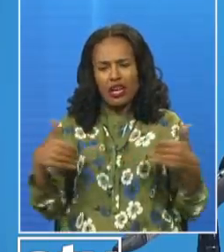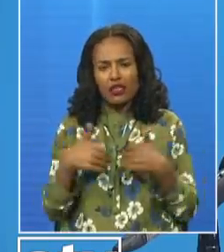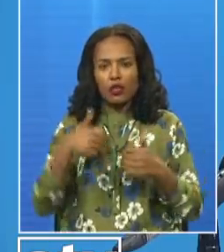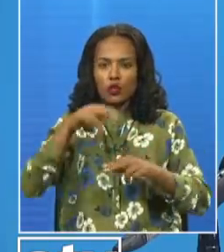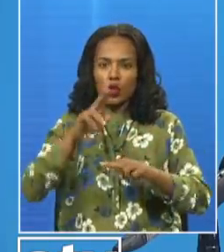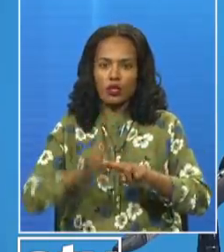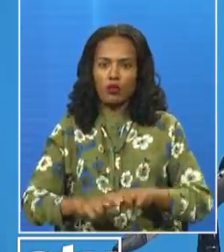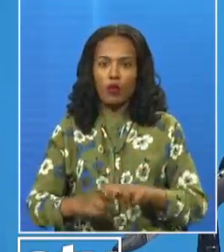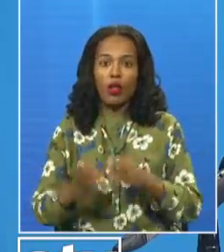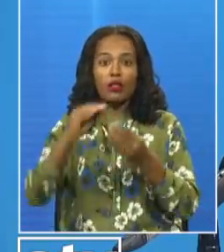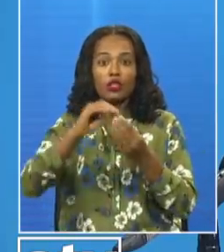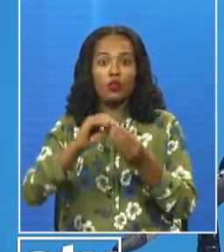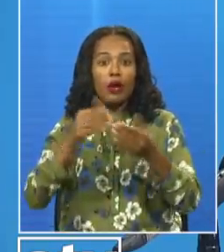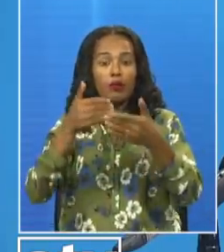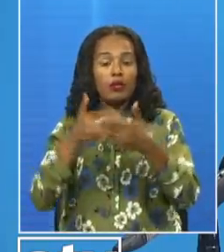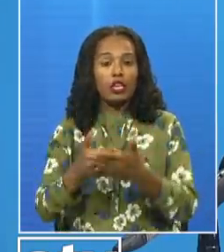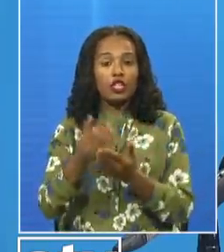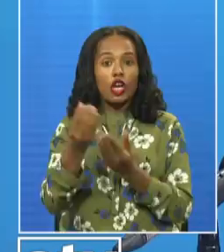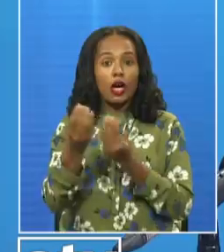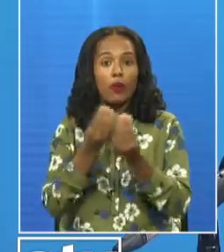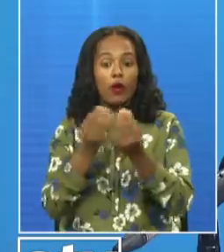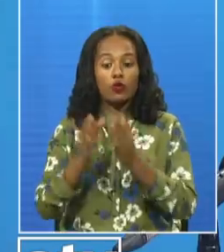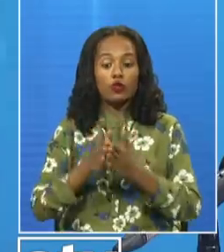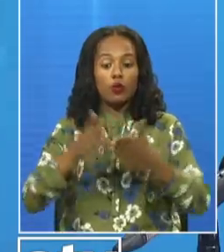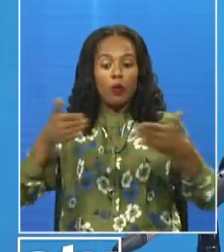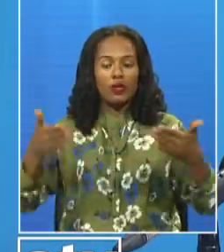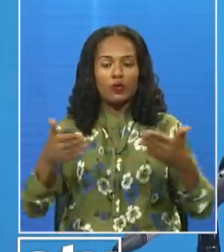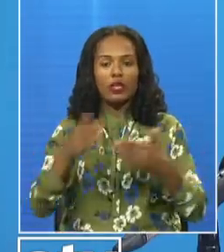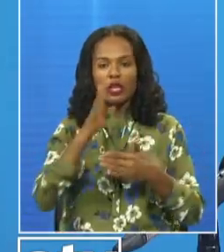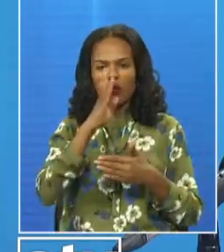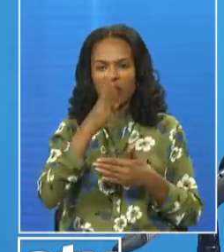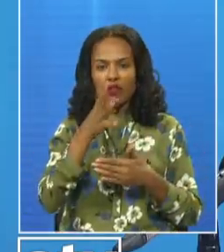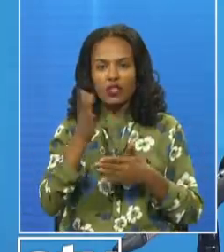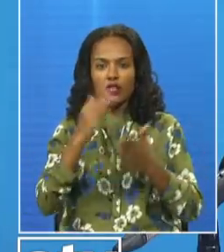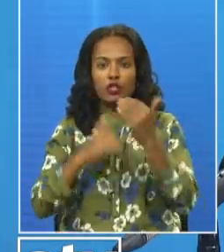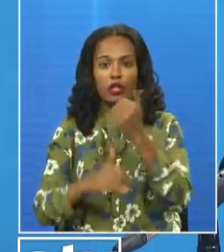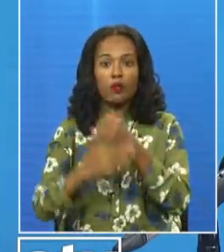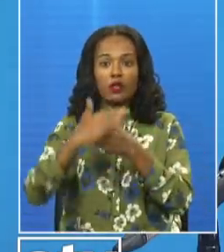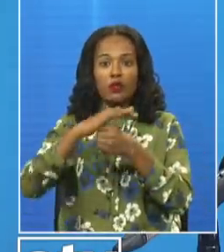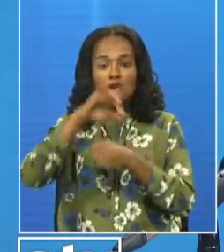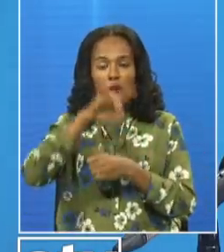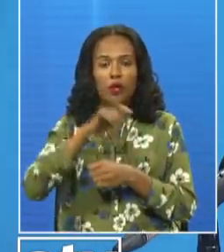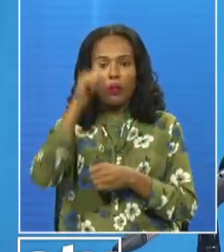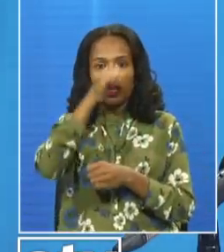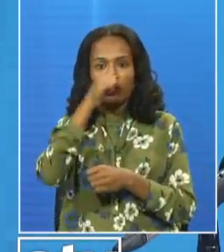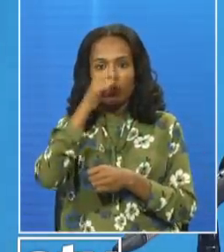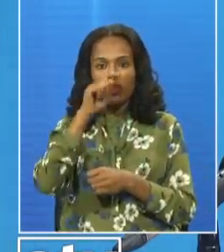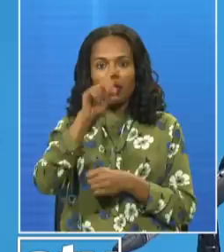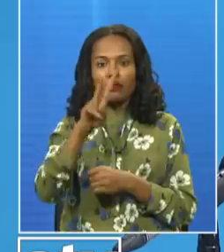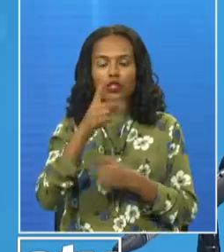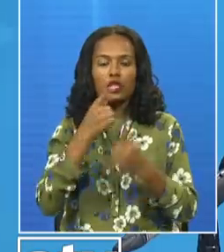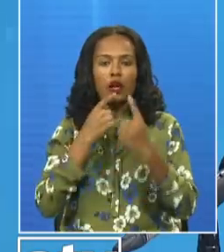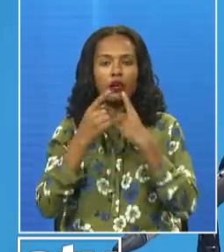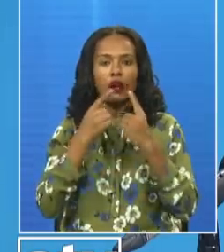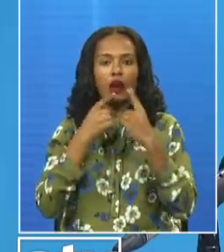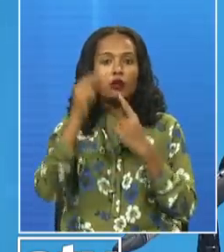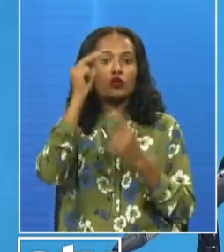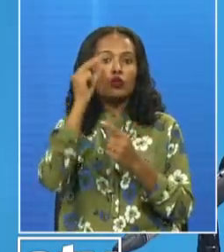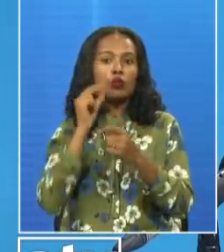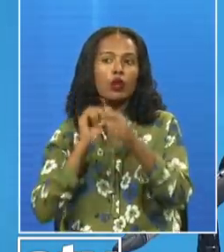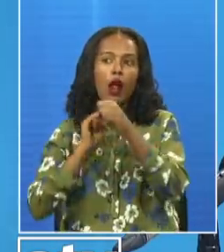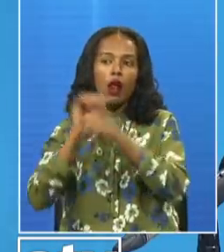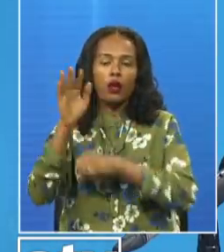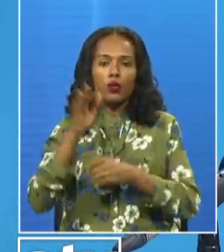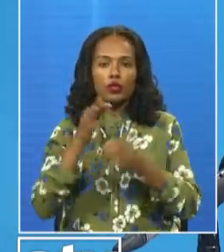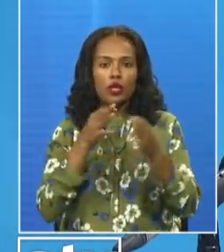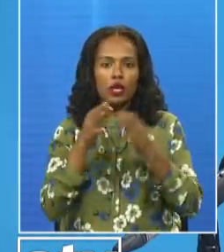አስቀምጠዋል። ተጨማሪ መዳረሻ ገበያዎችን በማስፋት የሚፈጠር ክፍተት መድፈን እንደሚገባም የኢትዮጵያ ቴሌቪዥን ያነጋገራቸው ቡና ላኪዎች